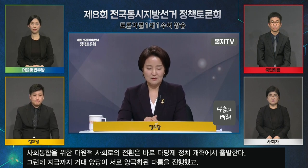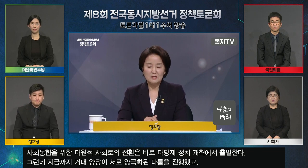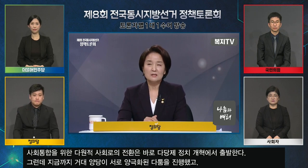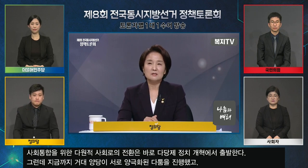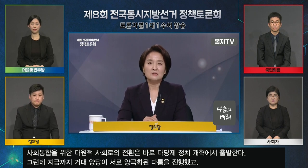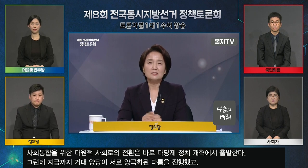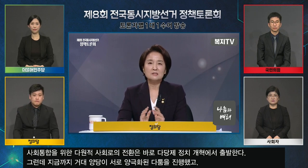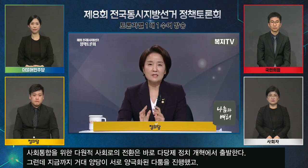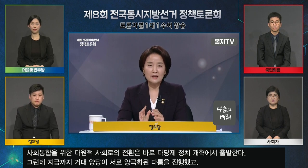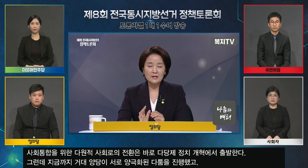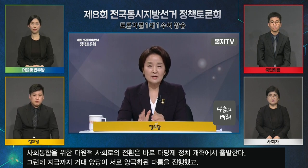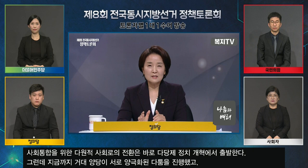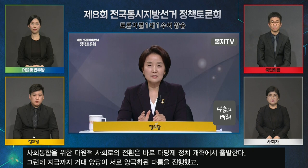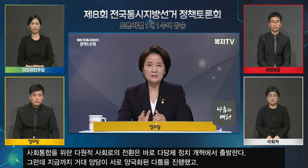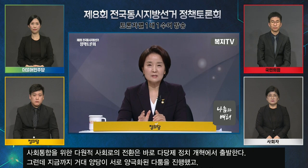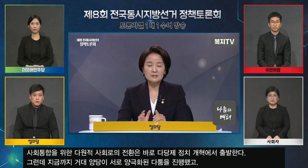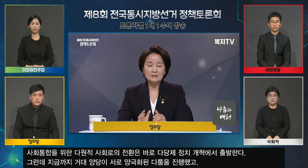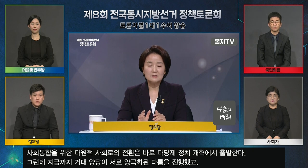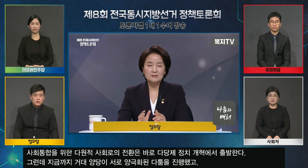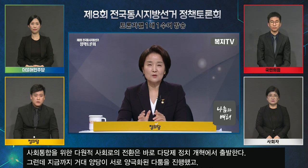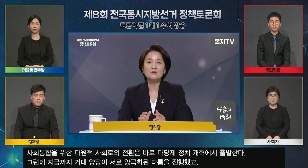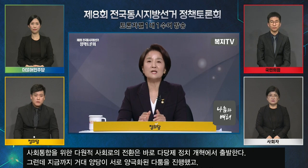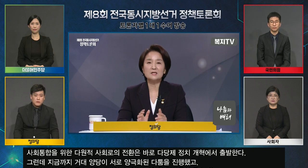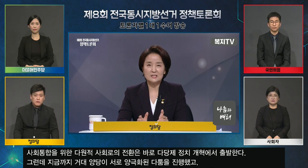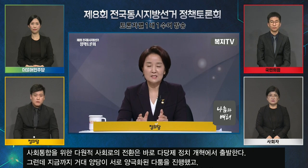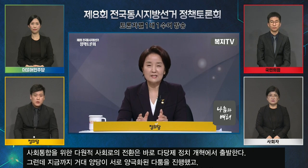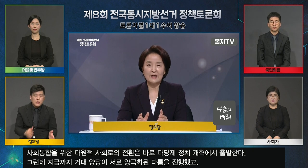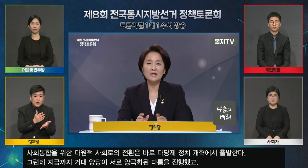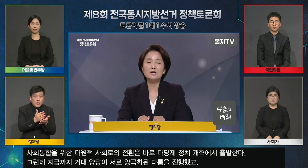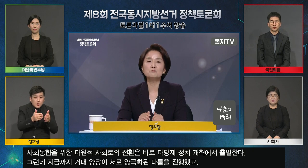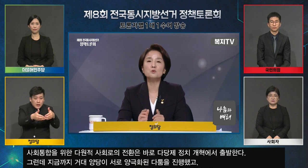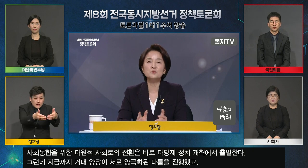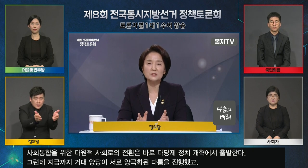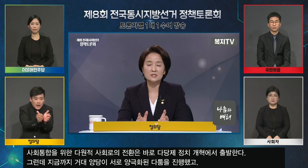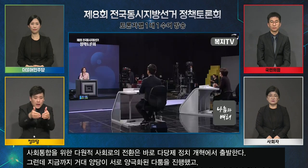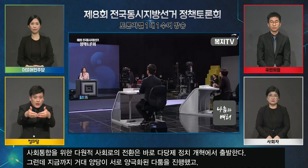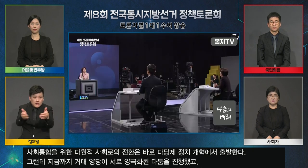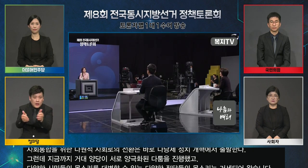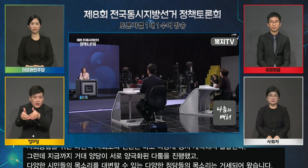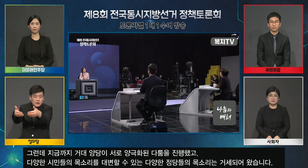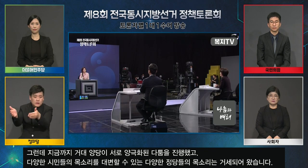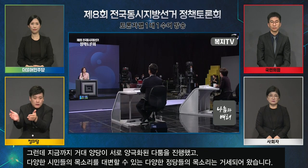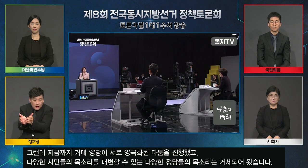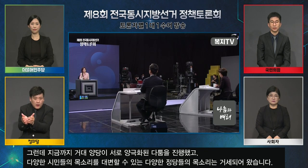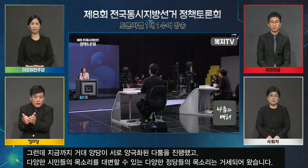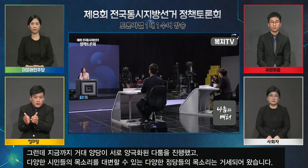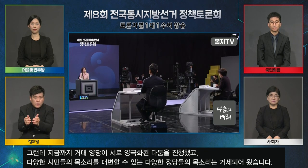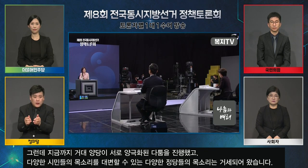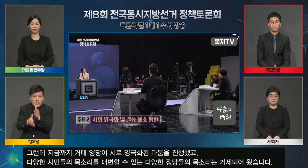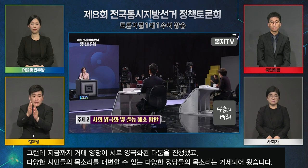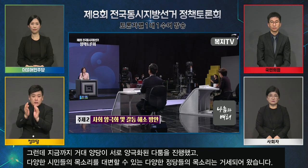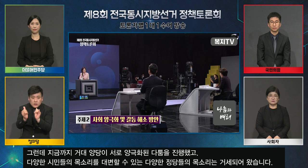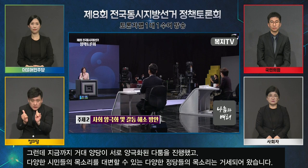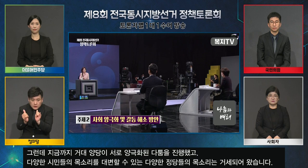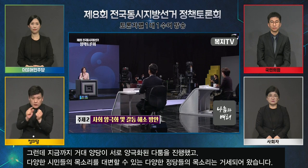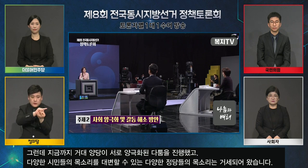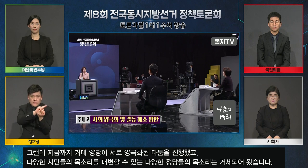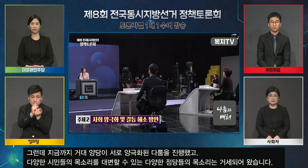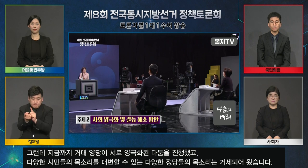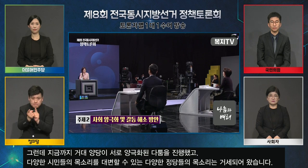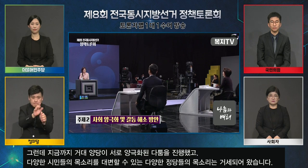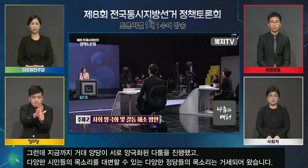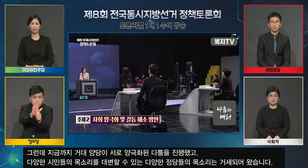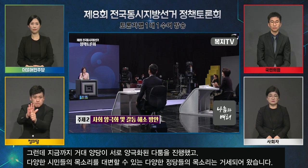다양한 정당이 다양한 목소리를 시민들의 목소리를 대변할 때 바로